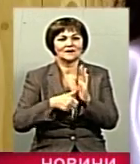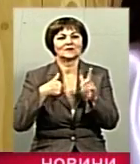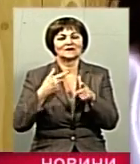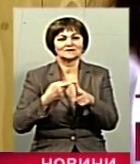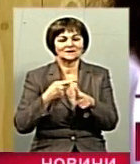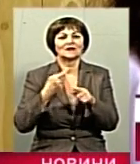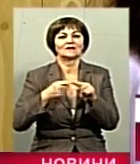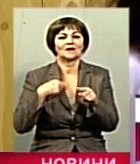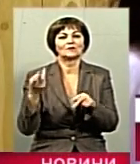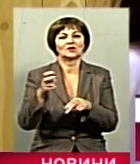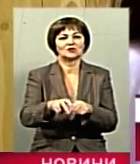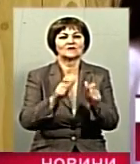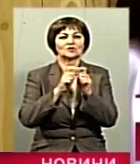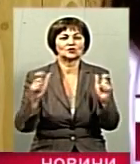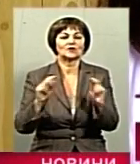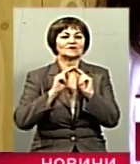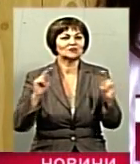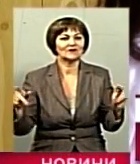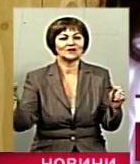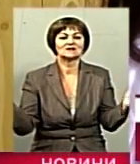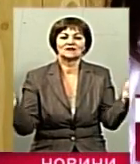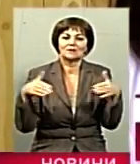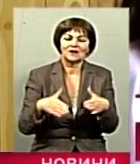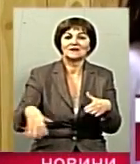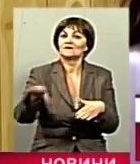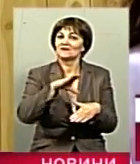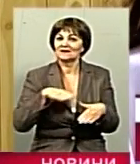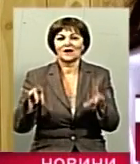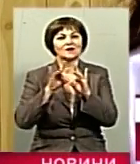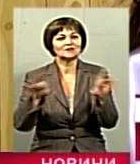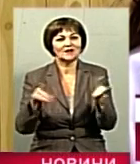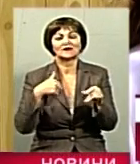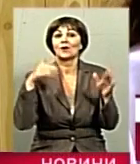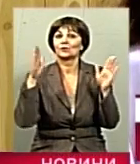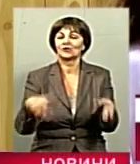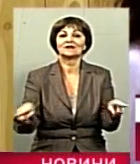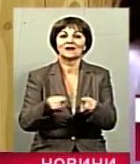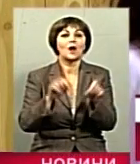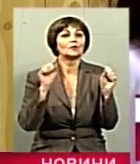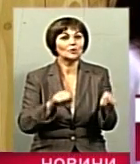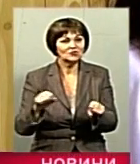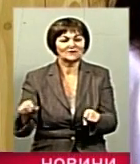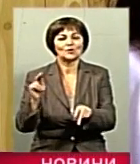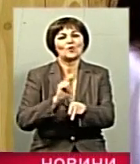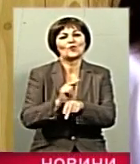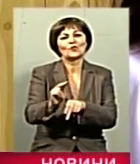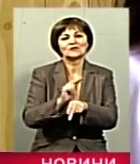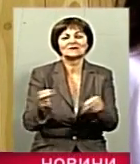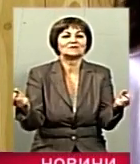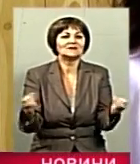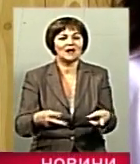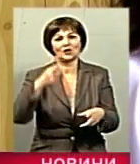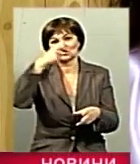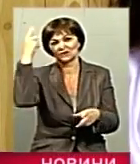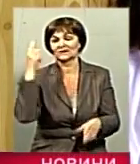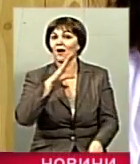тріді. До нас в школу прийшла вчителька, у нас зібрали всі з класів і розказали, що буде така можливість, буде факультатив чеської мови в